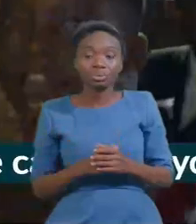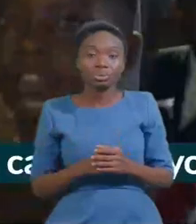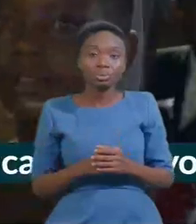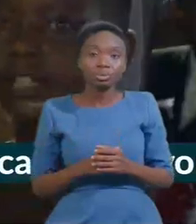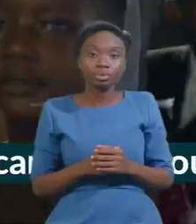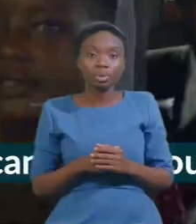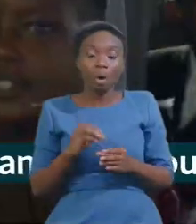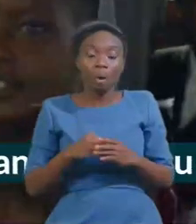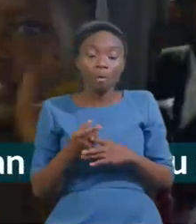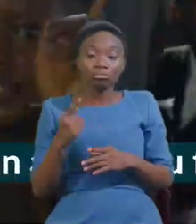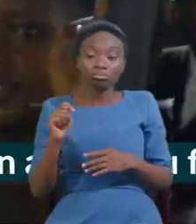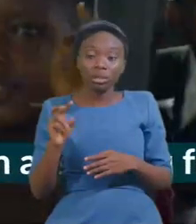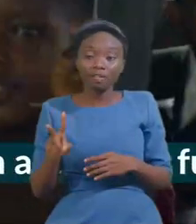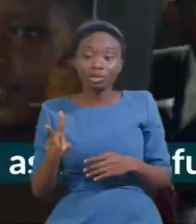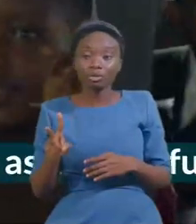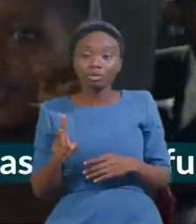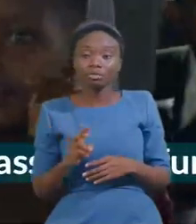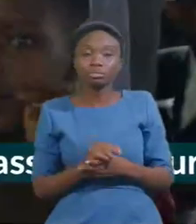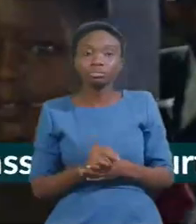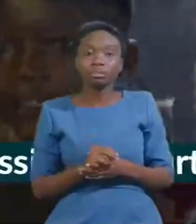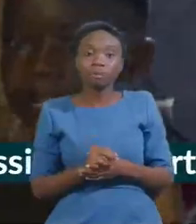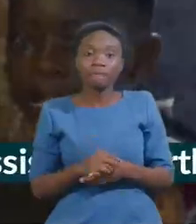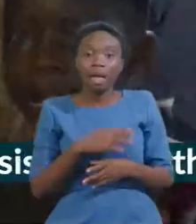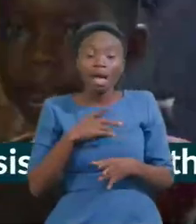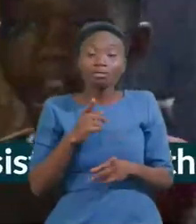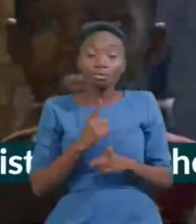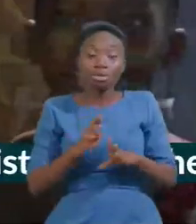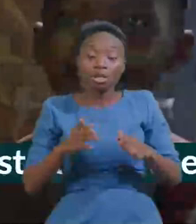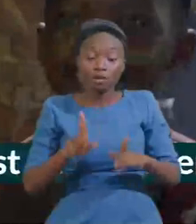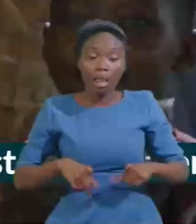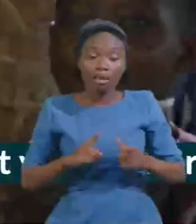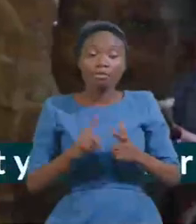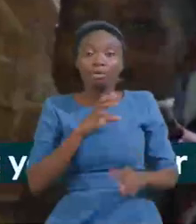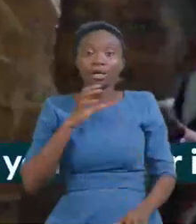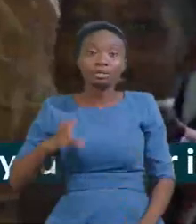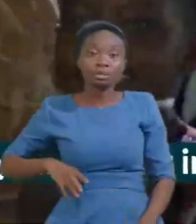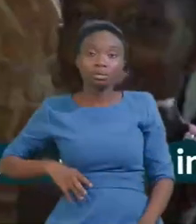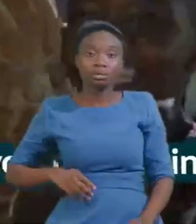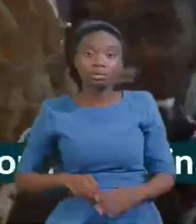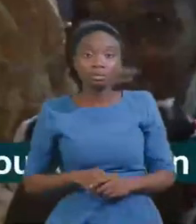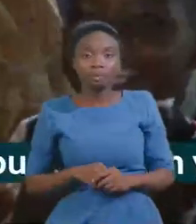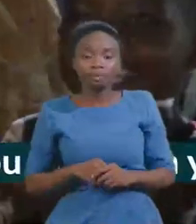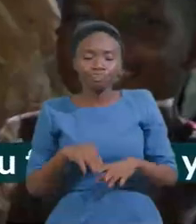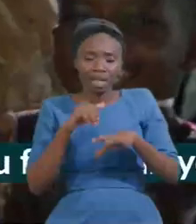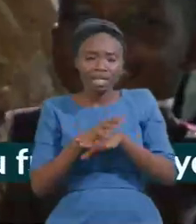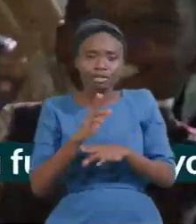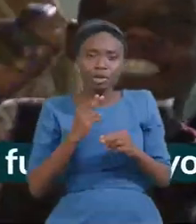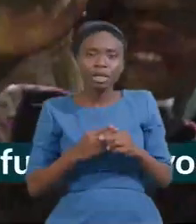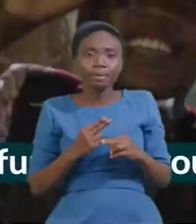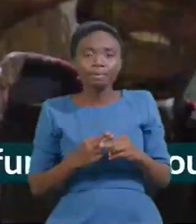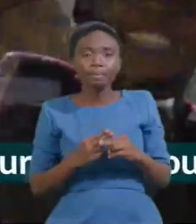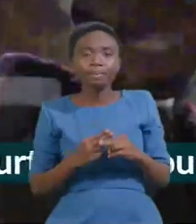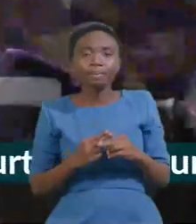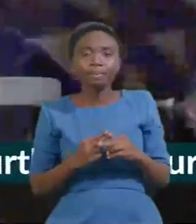or television, ou par télévision, and you just give your life to Christ, et vous venez de donner votre vie à Christ, send your name, et